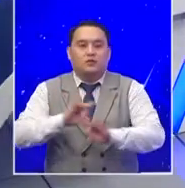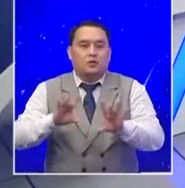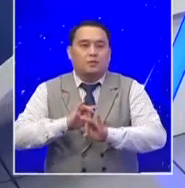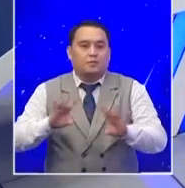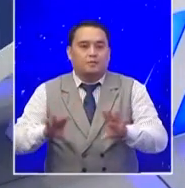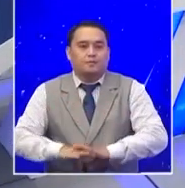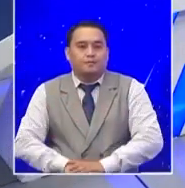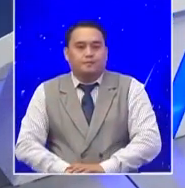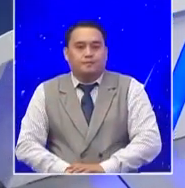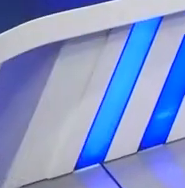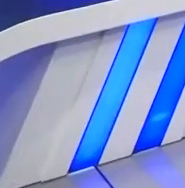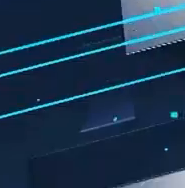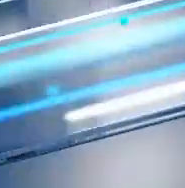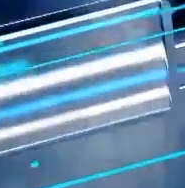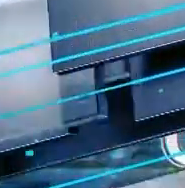важном.